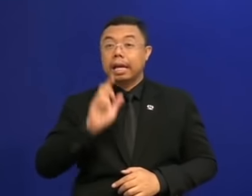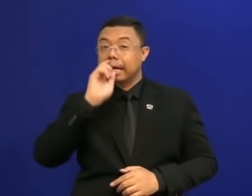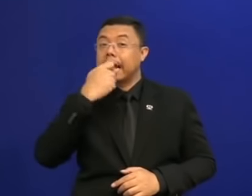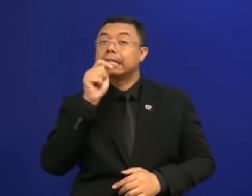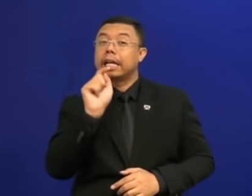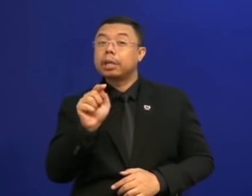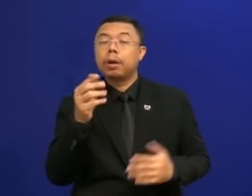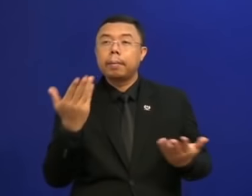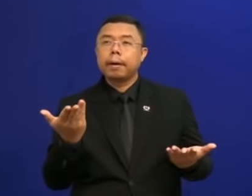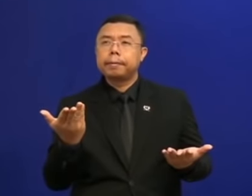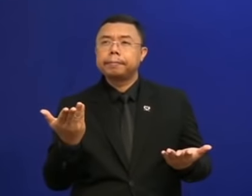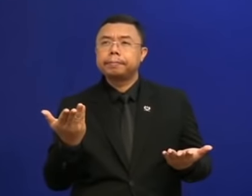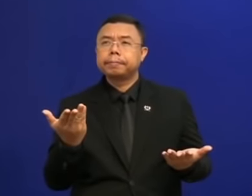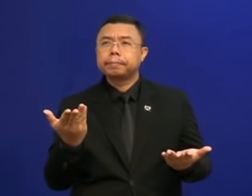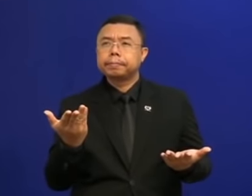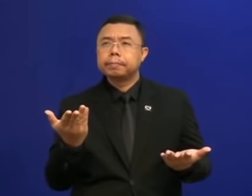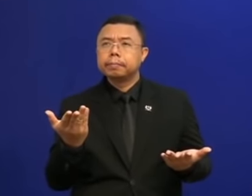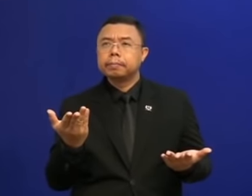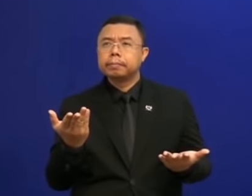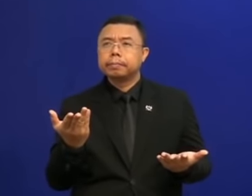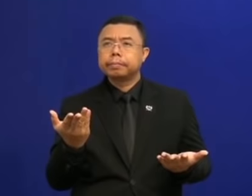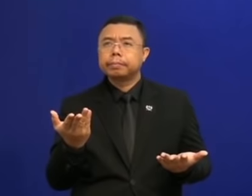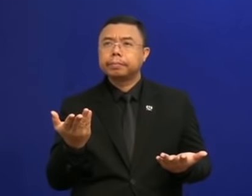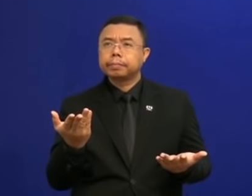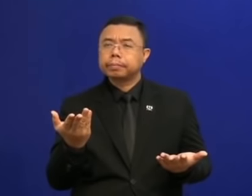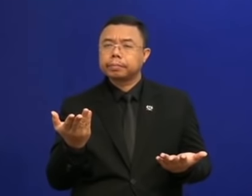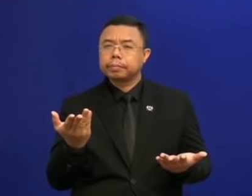Rahasia itu adalah